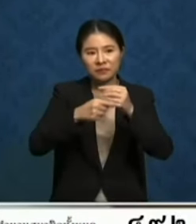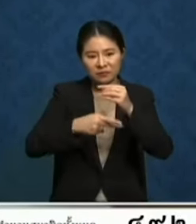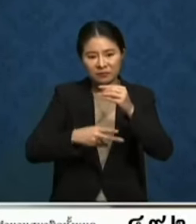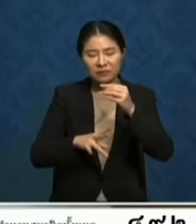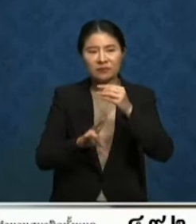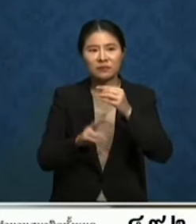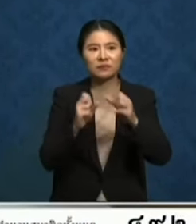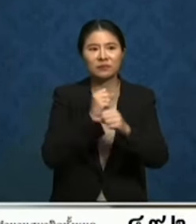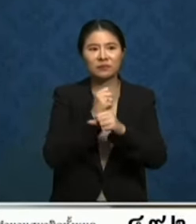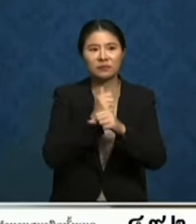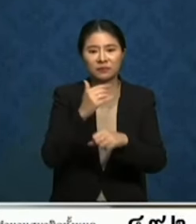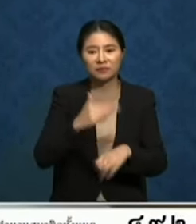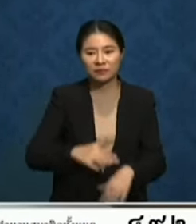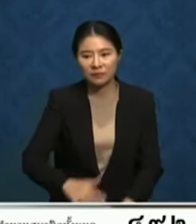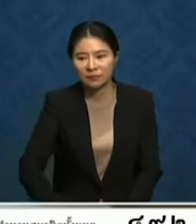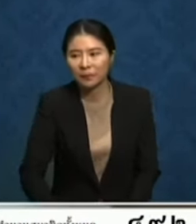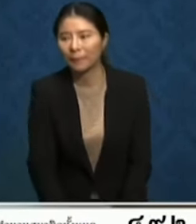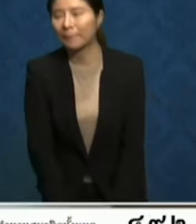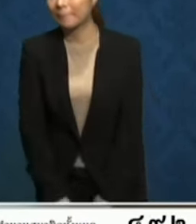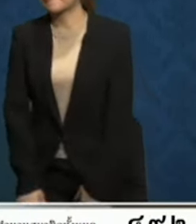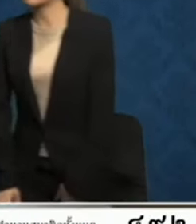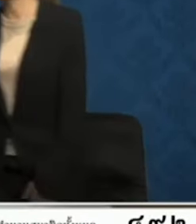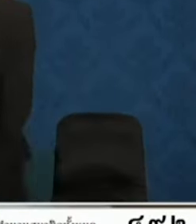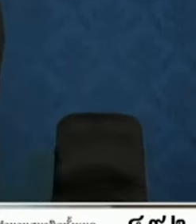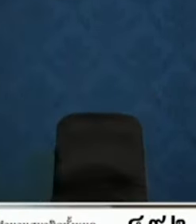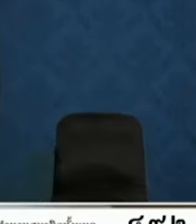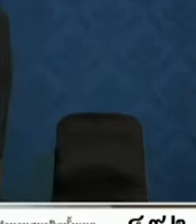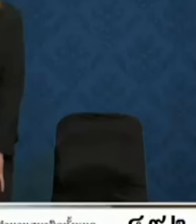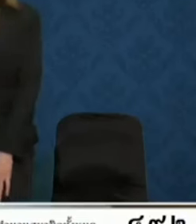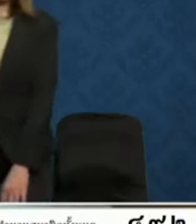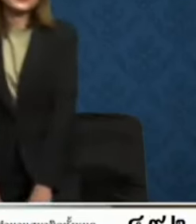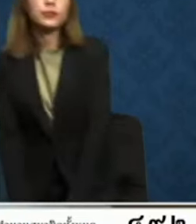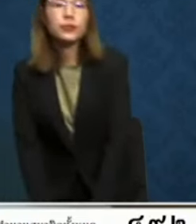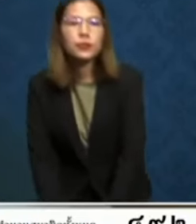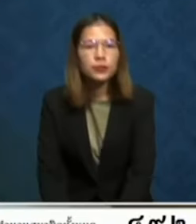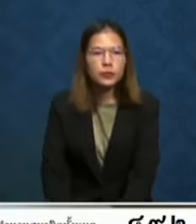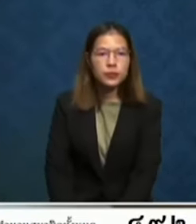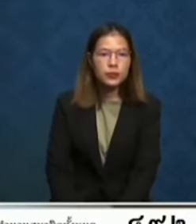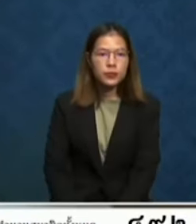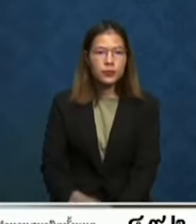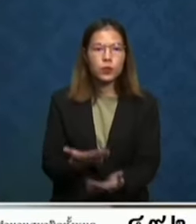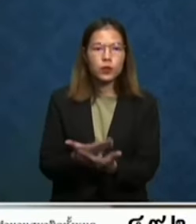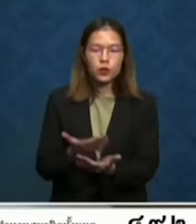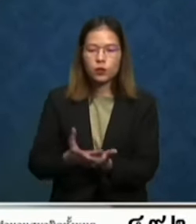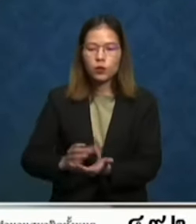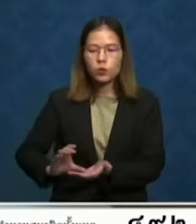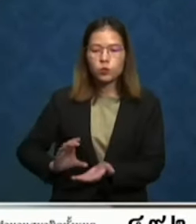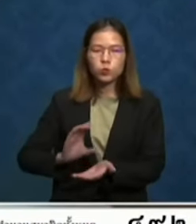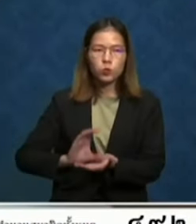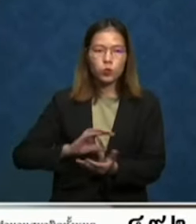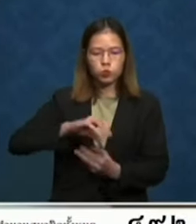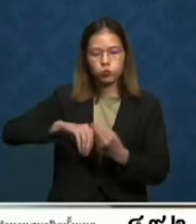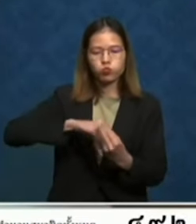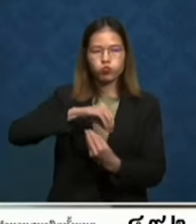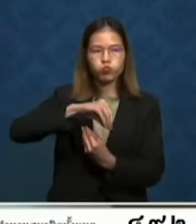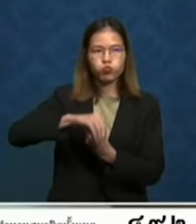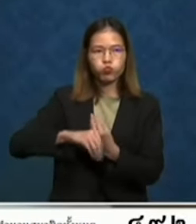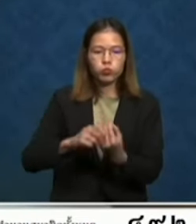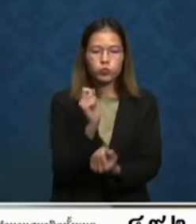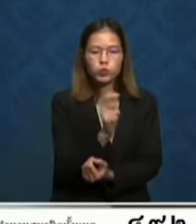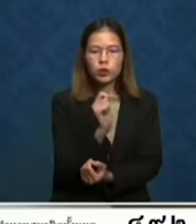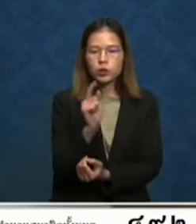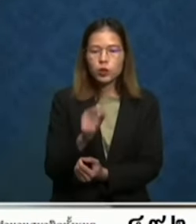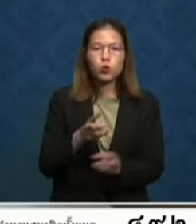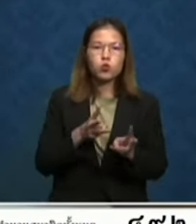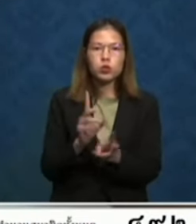ครับมันต้องทำด้วยความรอบครอบรัดกุมว่าไอ้เงินทุนหมุนเวียนเนี่ยเราจะตรวจสอบยังไงเราจะใช้จ่ายยังไ